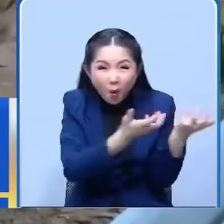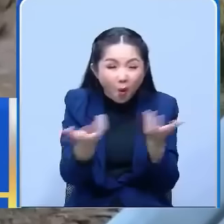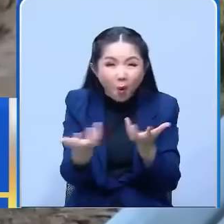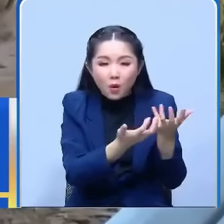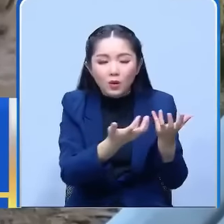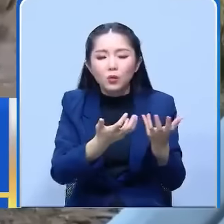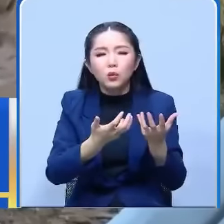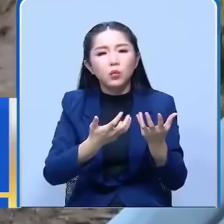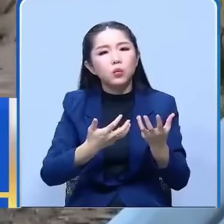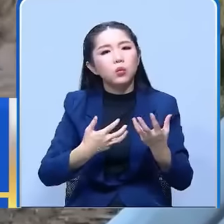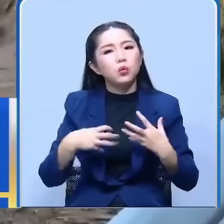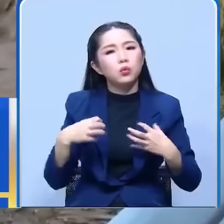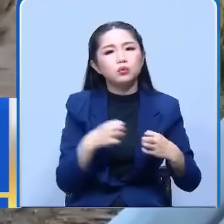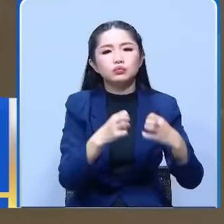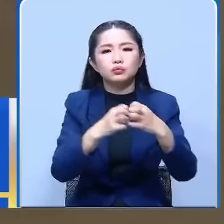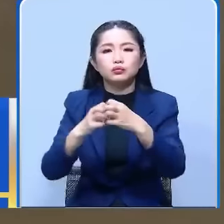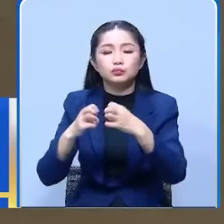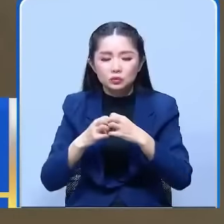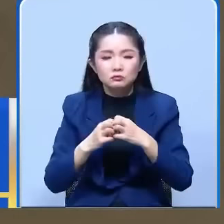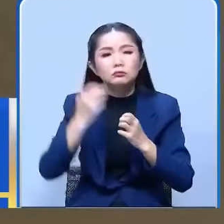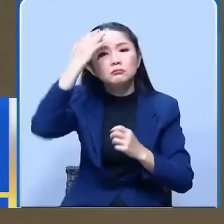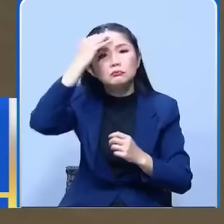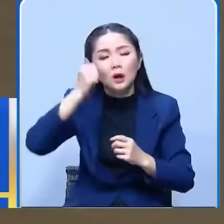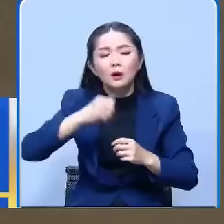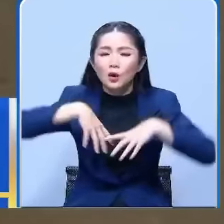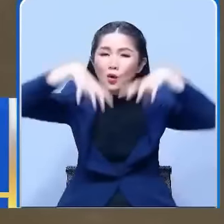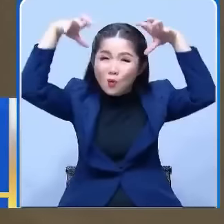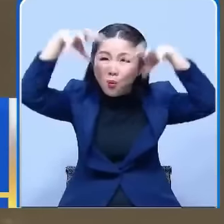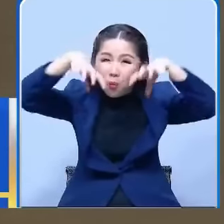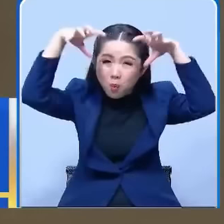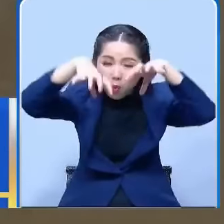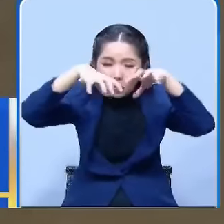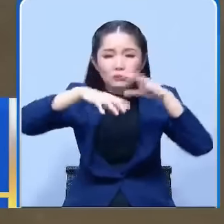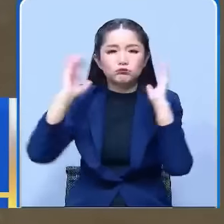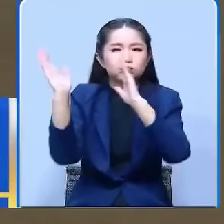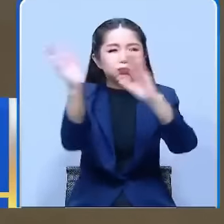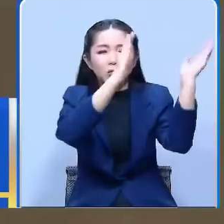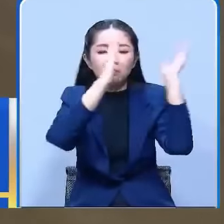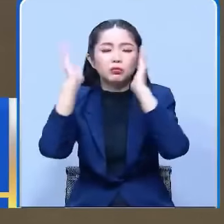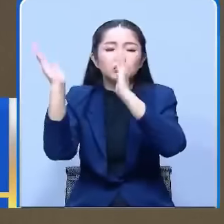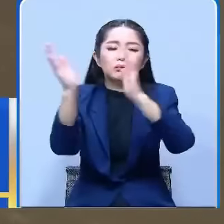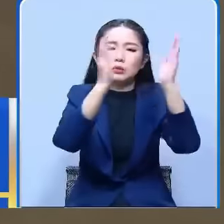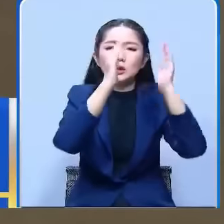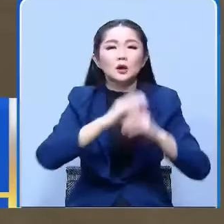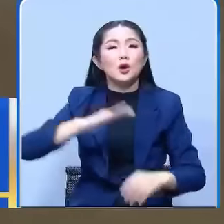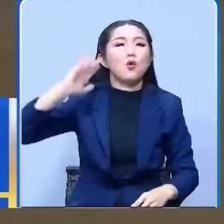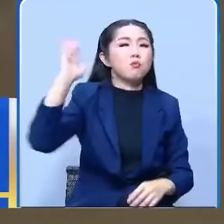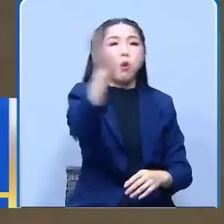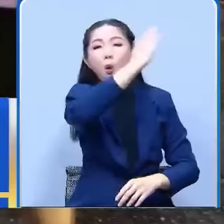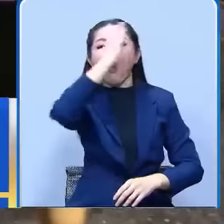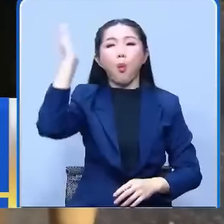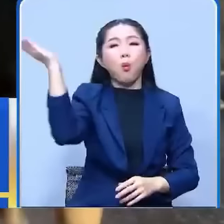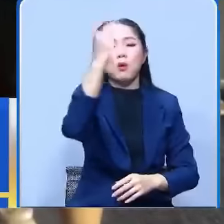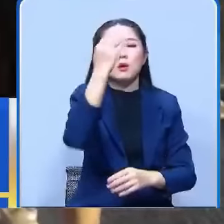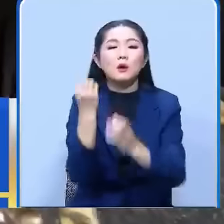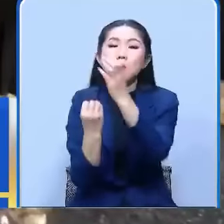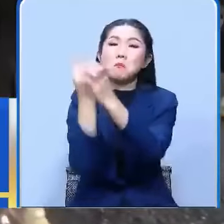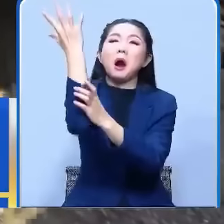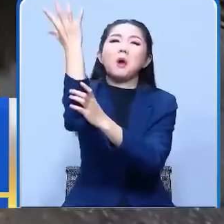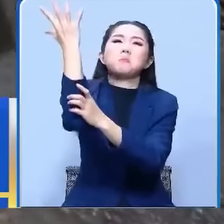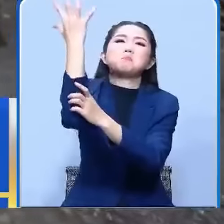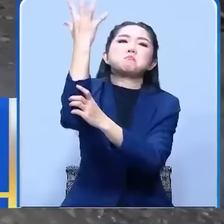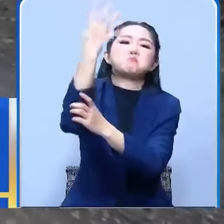หลังจากที่ในพื้นที่เนี่ยเกิดฝนตกหนักและลมกระโชกแรงด้วยนอกจากนี้แรงลมยังพัดต้นไม้ขนาดใหญ่หักโค่นปิดทับเส้นท